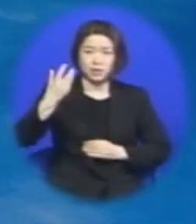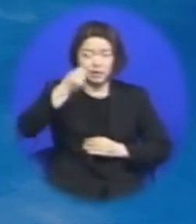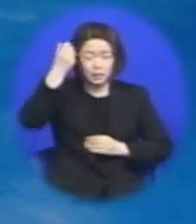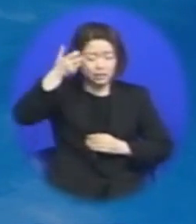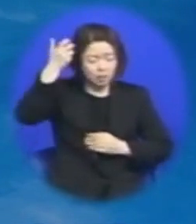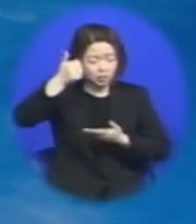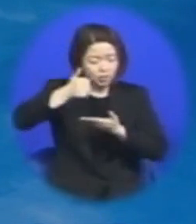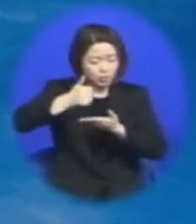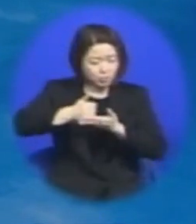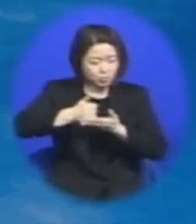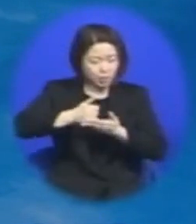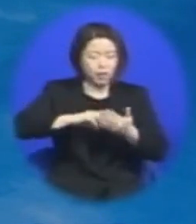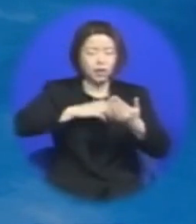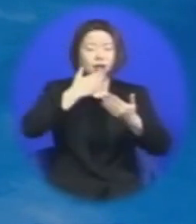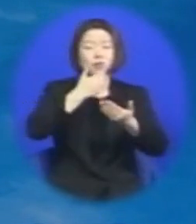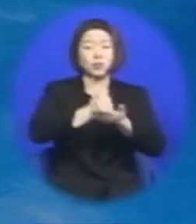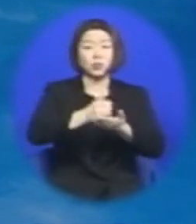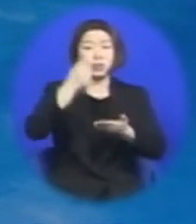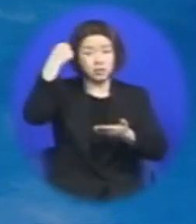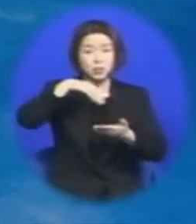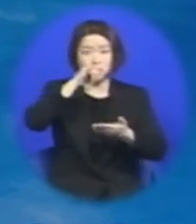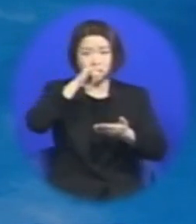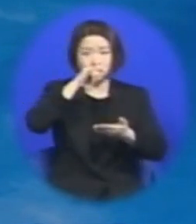느꼈어요 솔직히 그랬어요